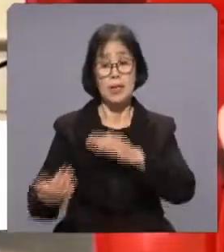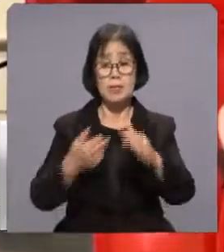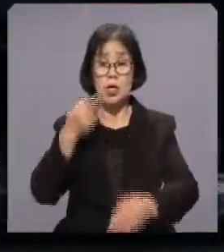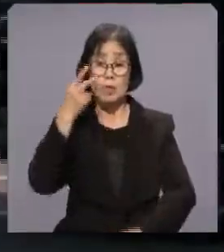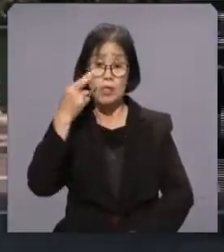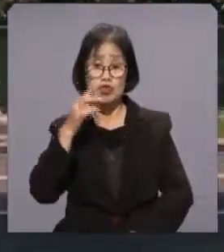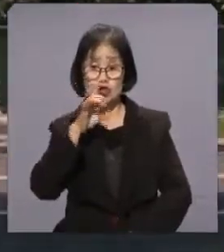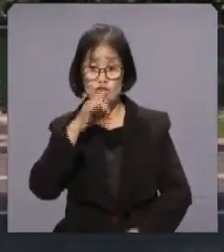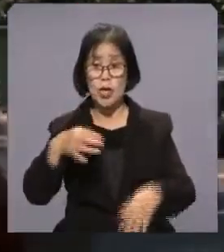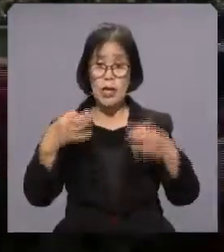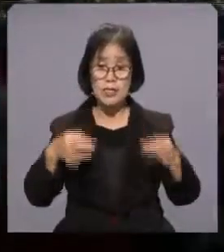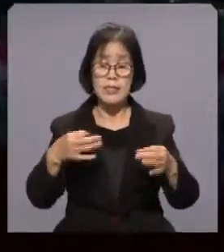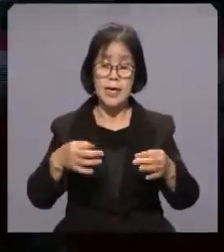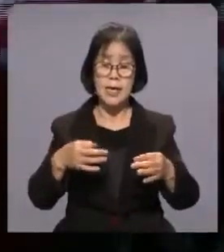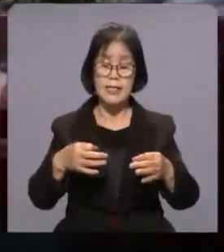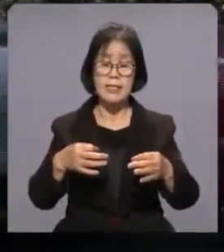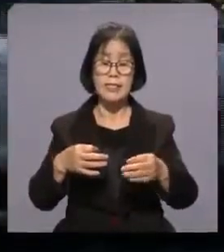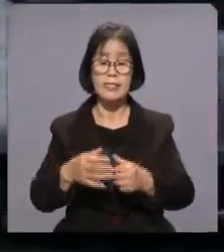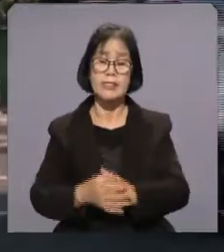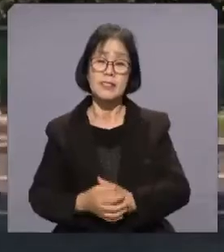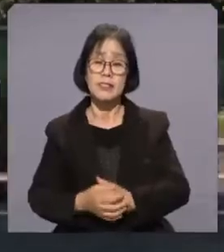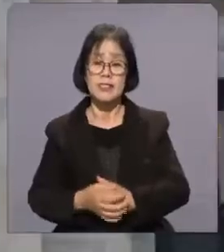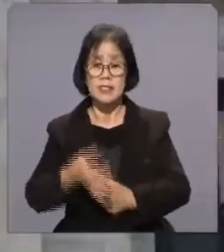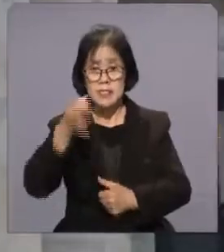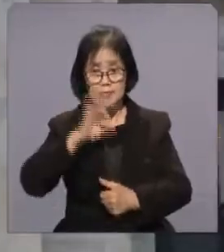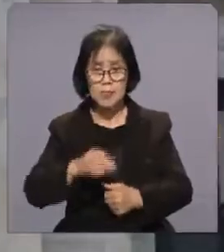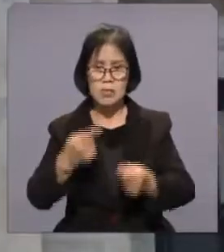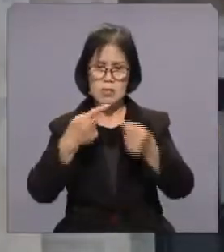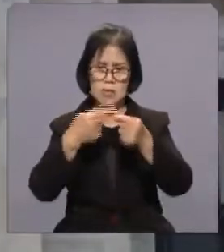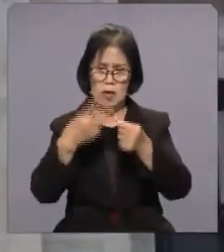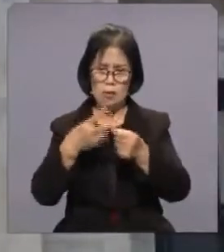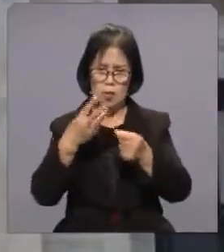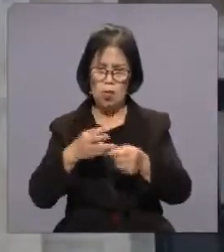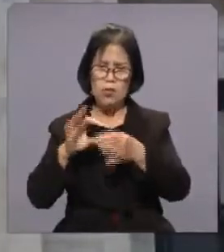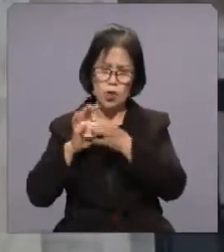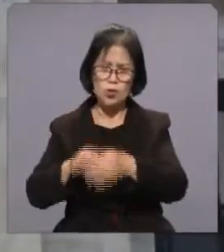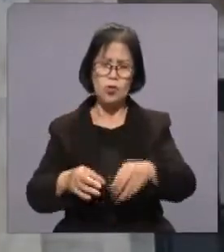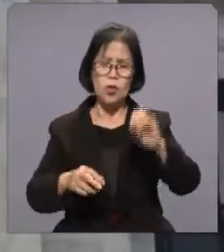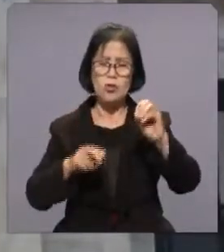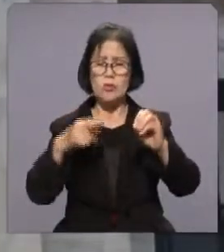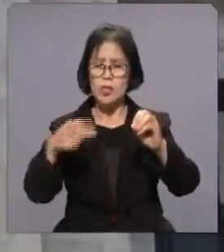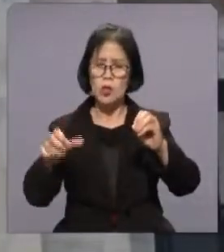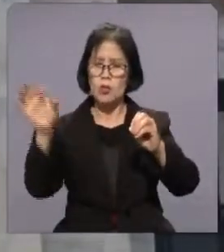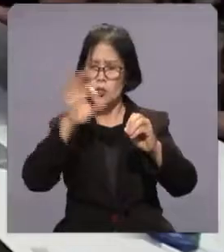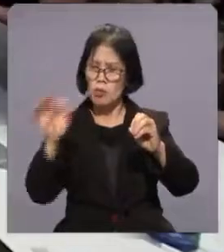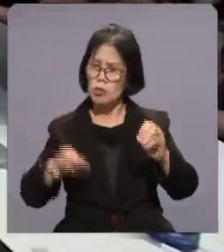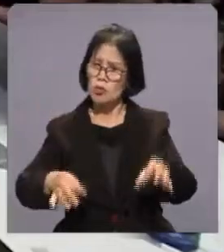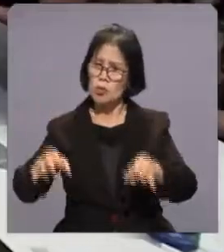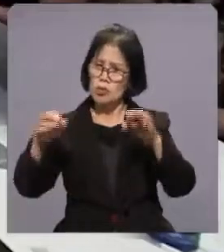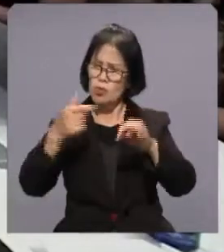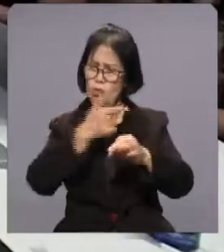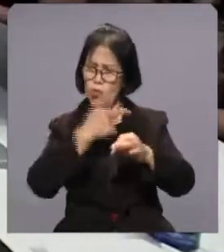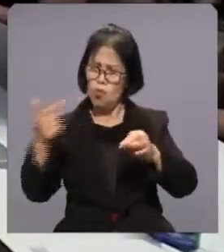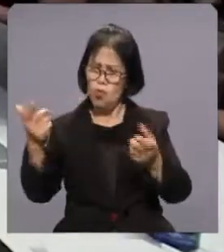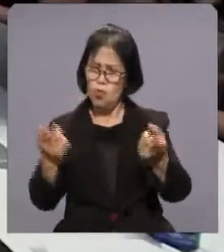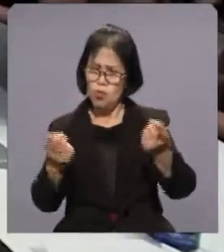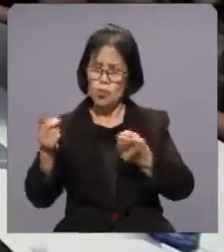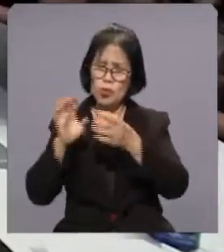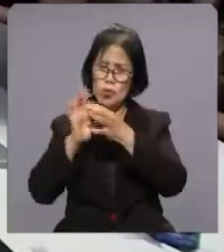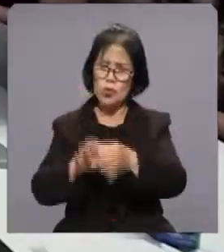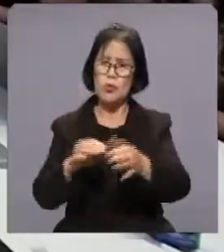앞서 미국 중앙은행인 연방준비제도는 금리를 3번 연속 0.75% 포인트 올리는 광폭 조정을